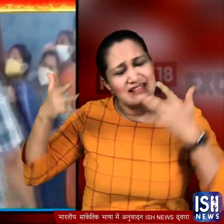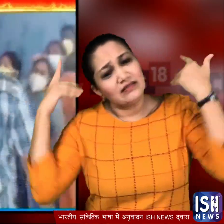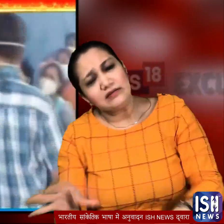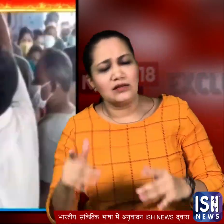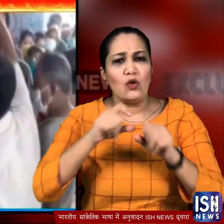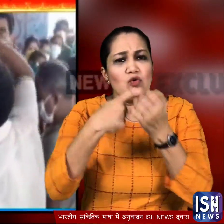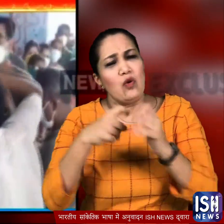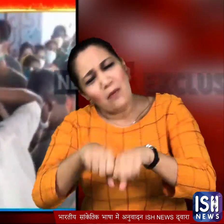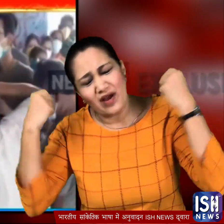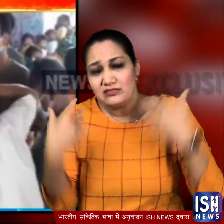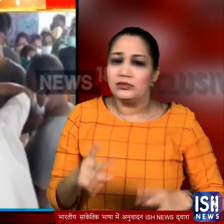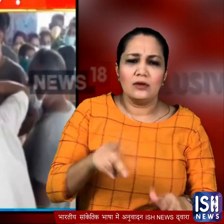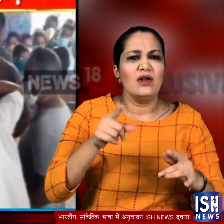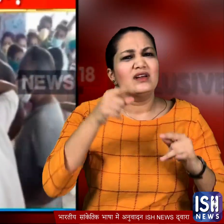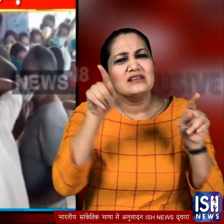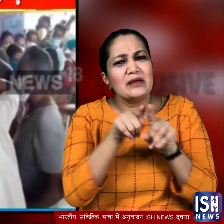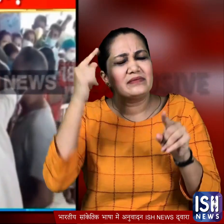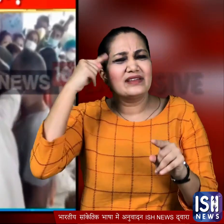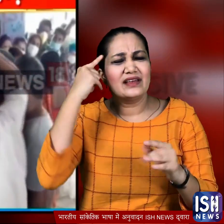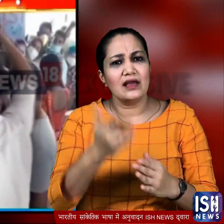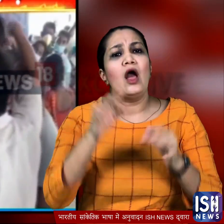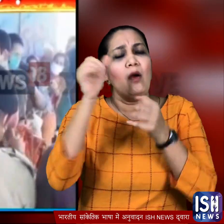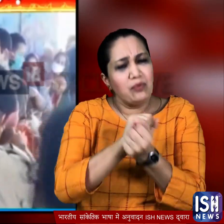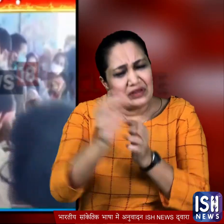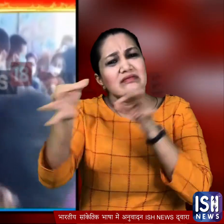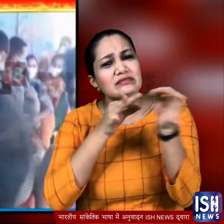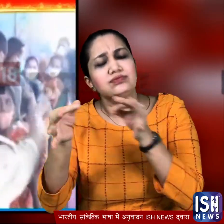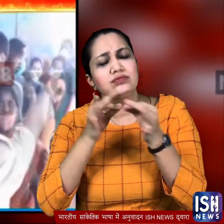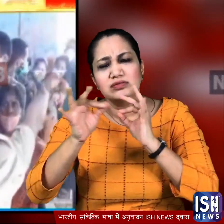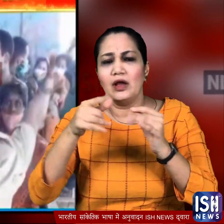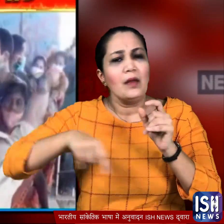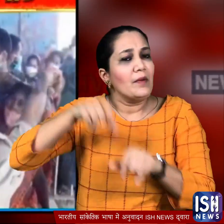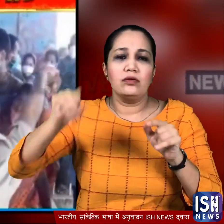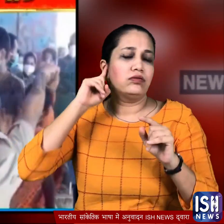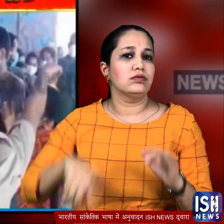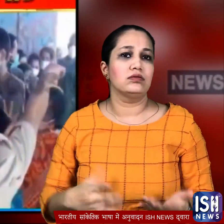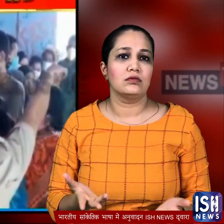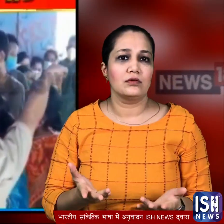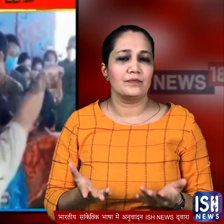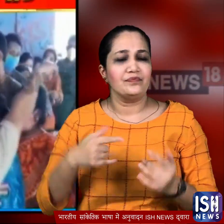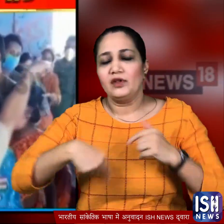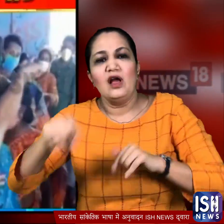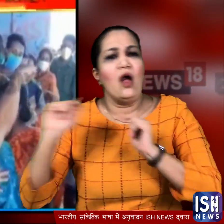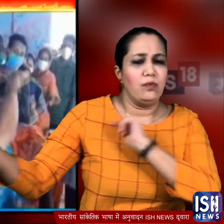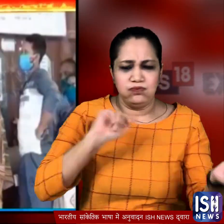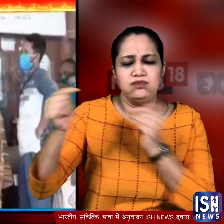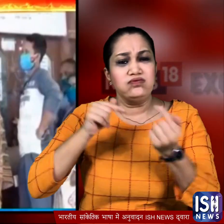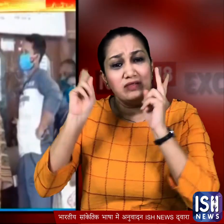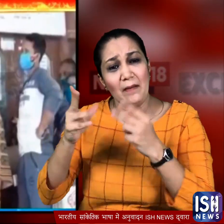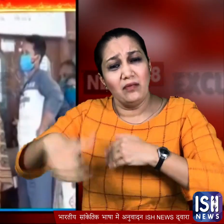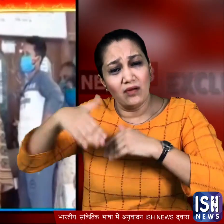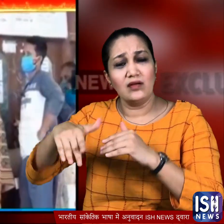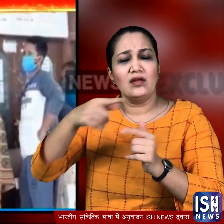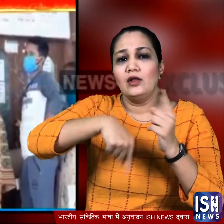नियम तोड़ने पड़े। हालांकि पुलिस ने लोगों को समझाने की कोशिश जारी रखी, लेकिन लोग कहां सुनने वाले थे। वो आपस में बहस करते रहे।